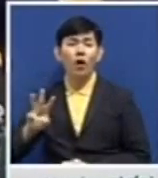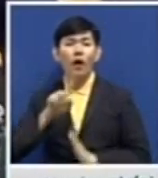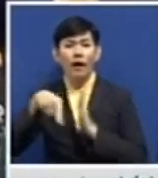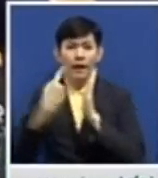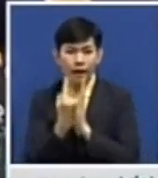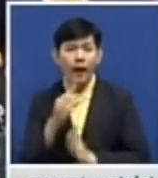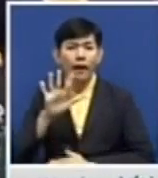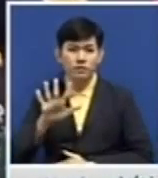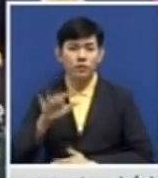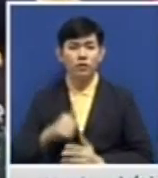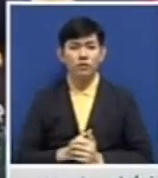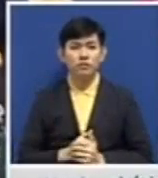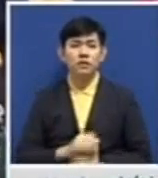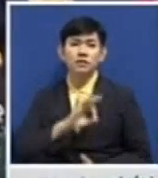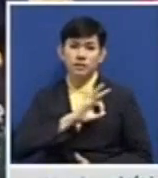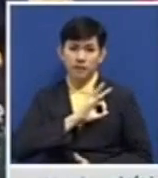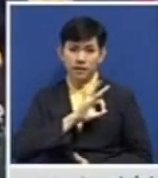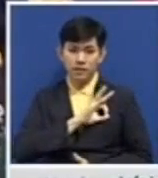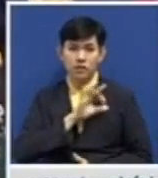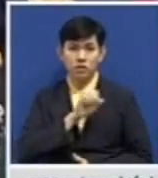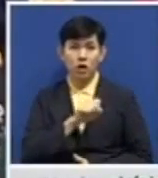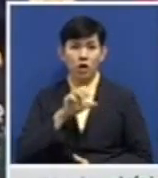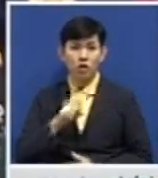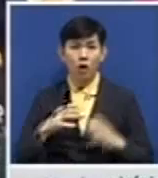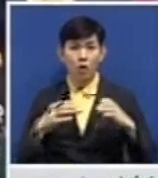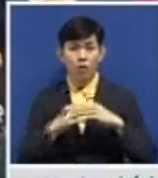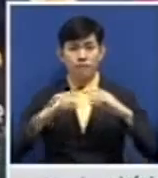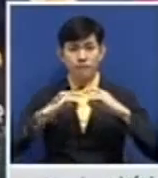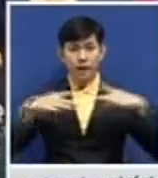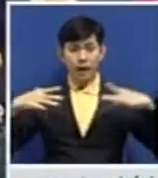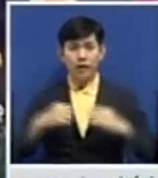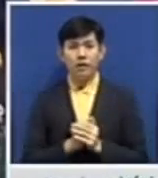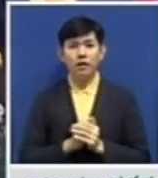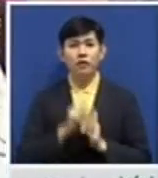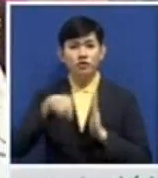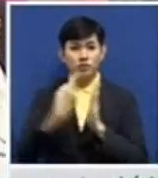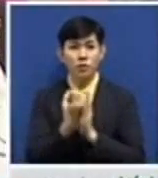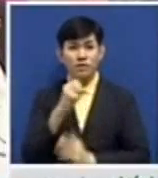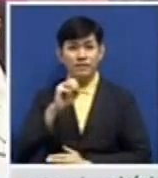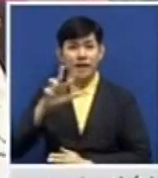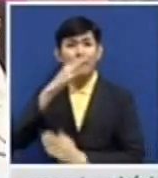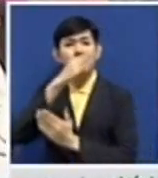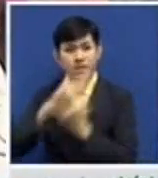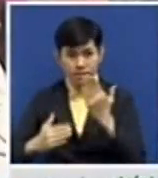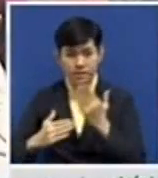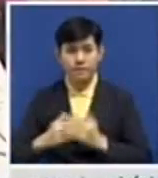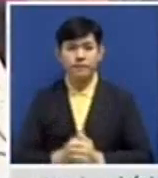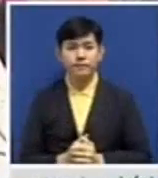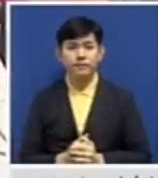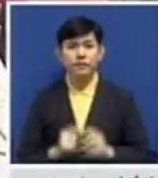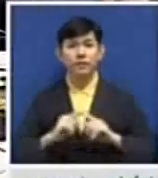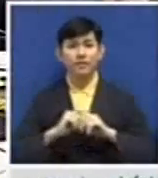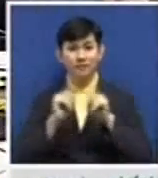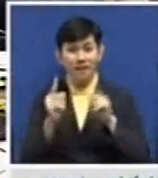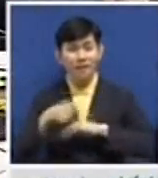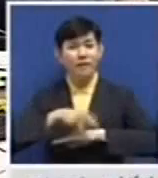ชั่วโมงสมาชิกส.ส.ฝ่ายค้าน13ชั่วโมงครึ่งทั้งนี้ทั้งนั้นท่านประธ